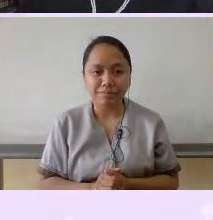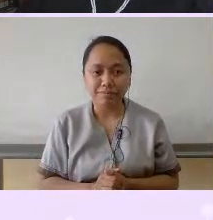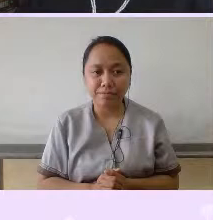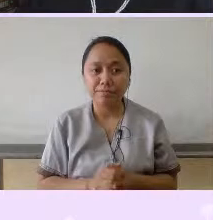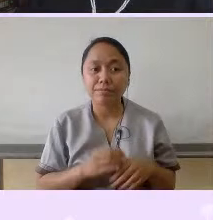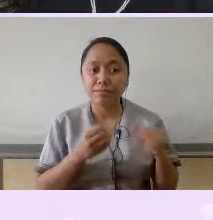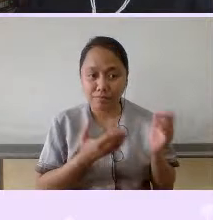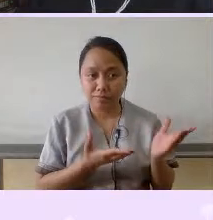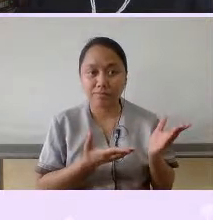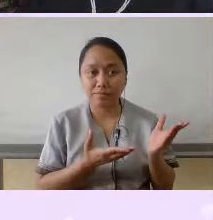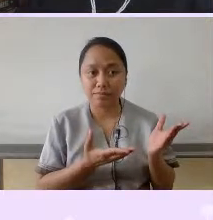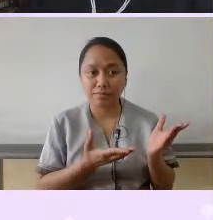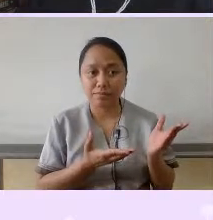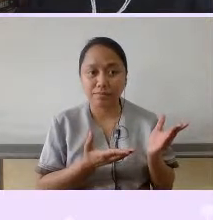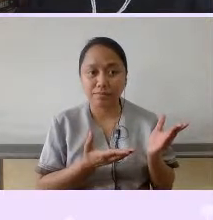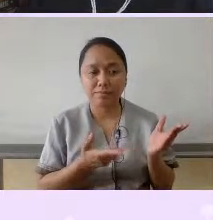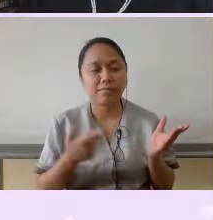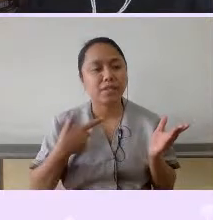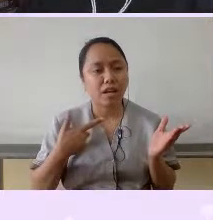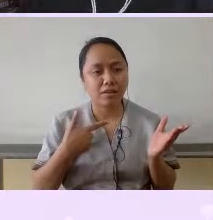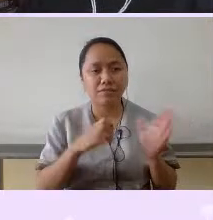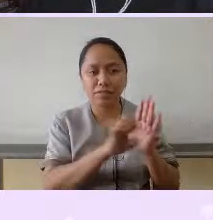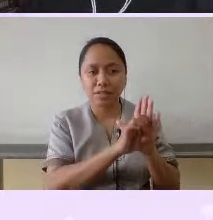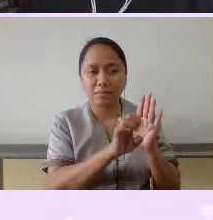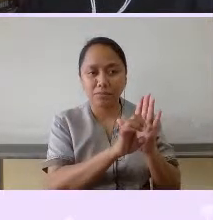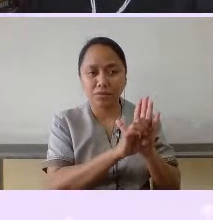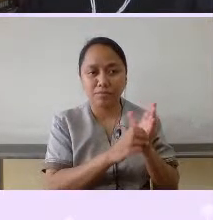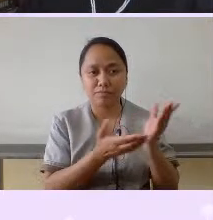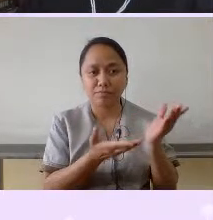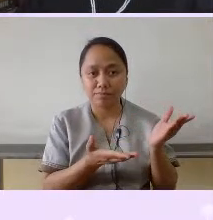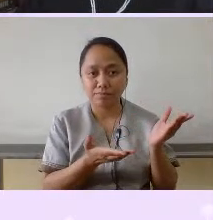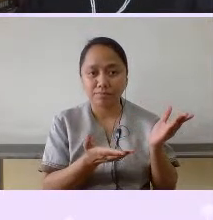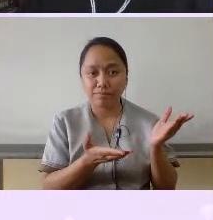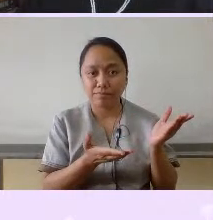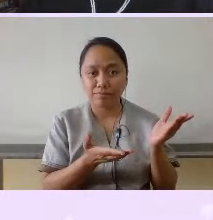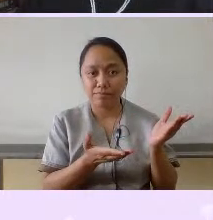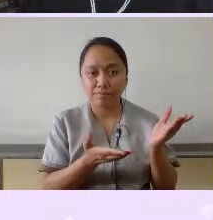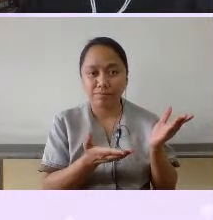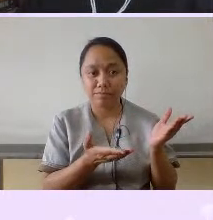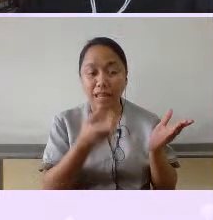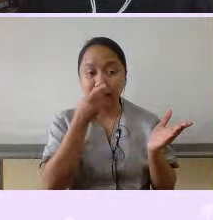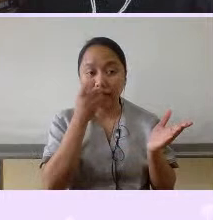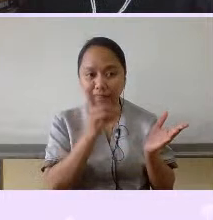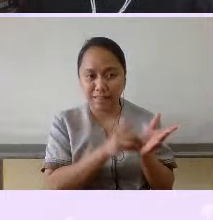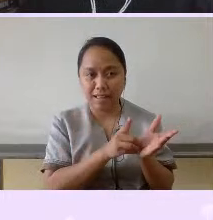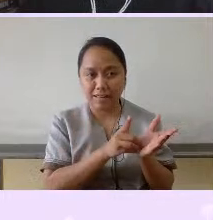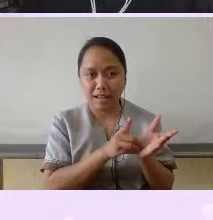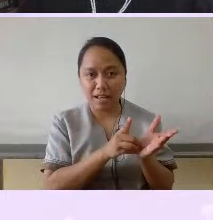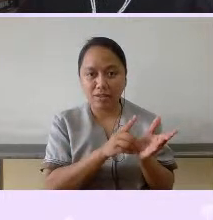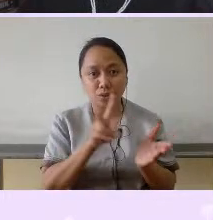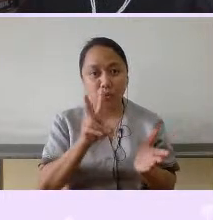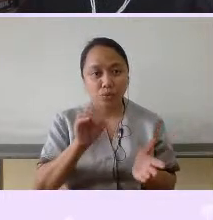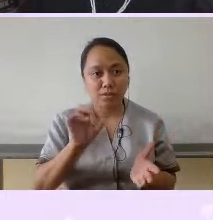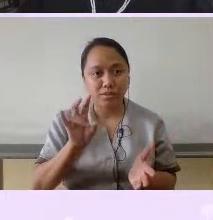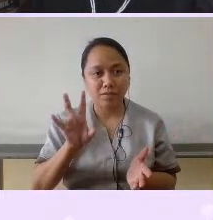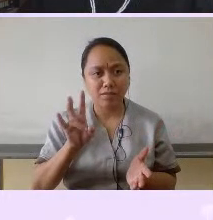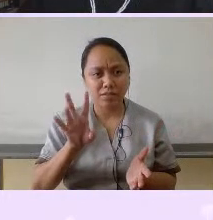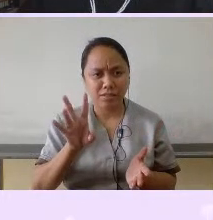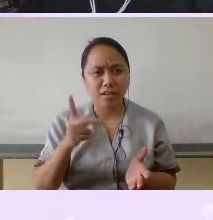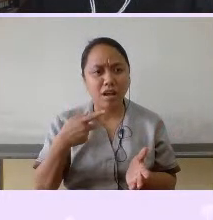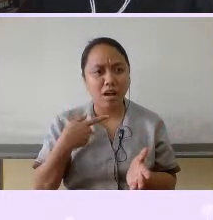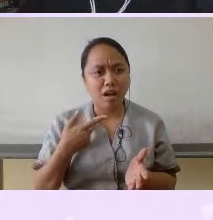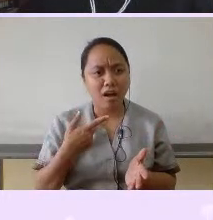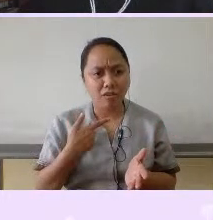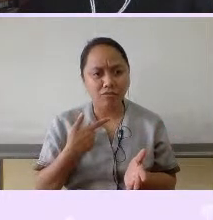So, ito pong isang example. Meron po kaming data noong 2017 na parang